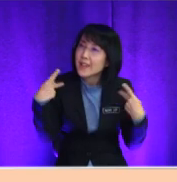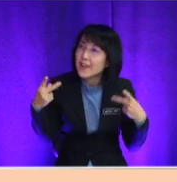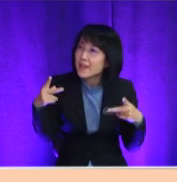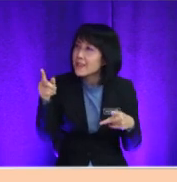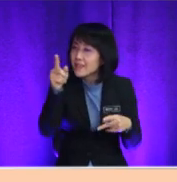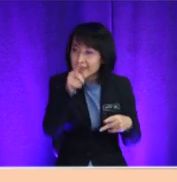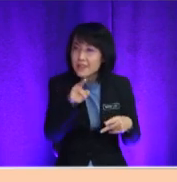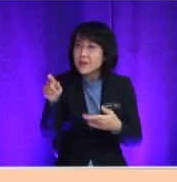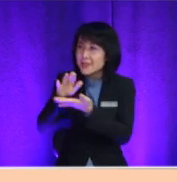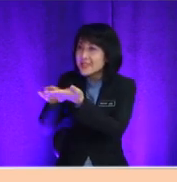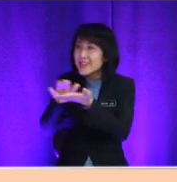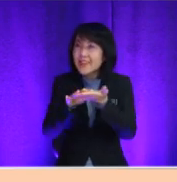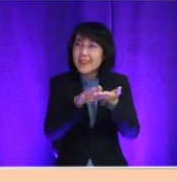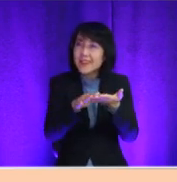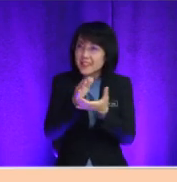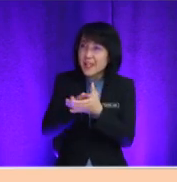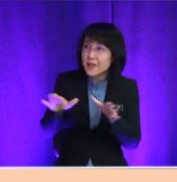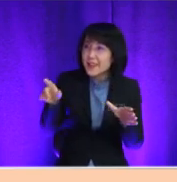tidak bersih